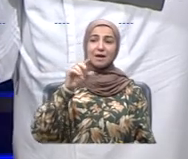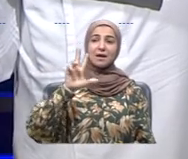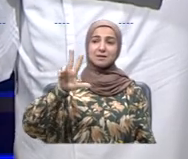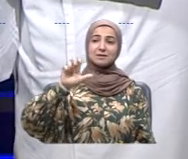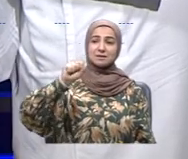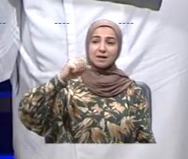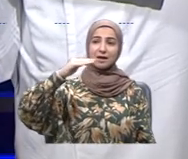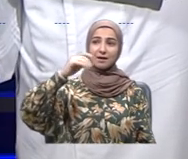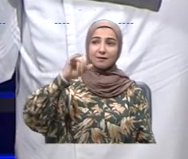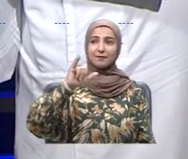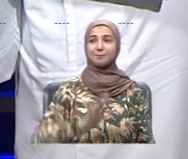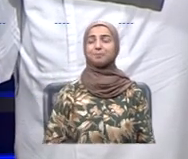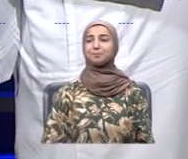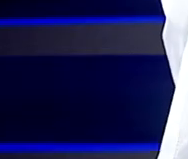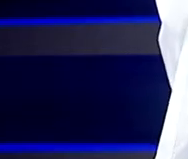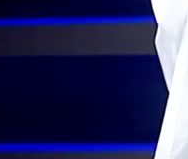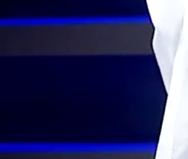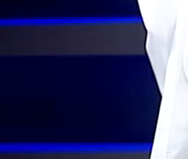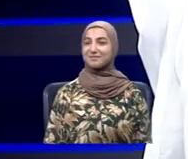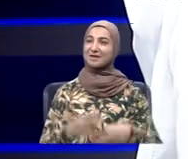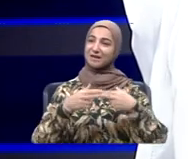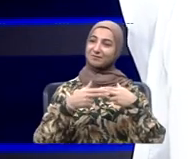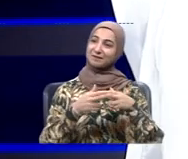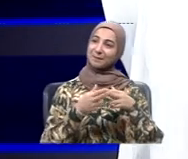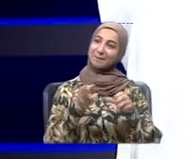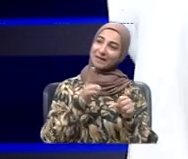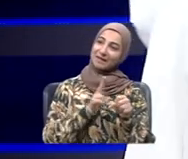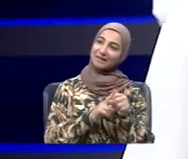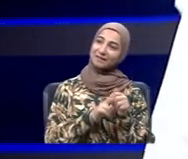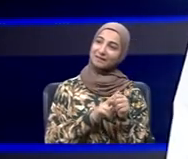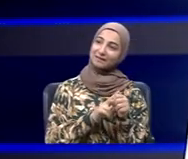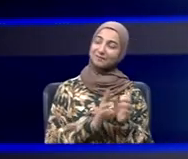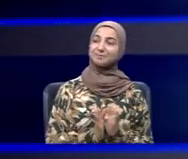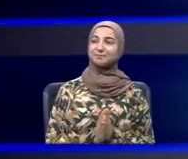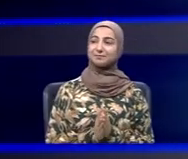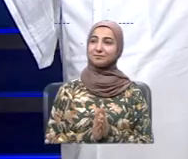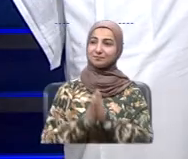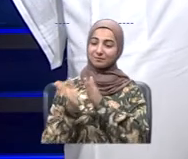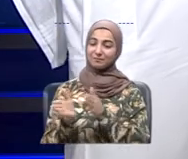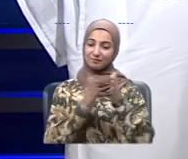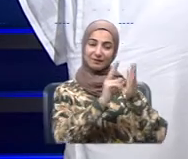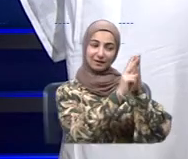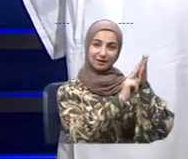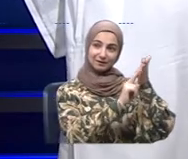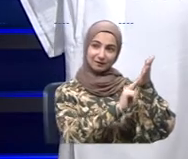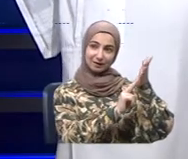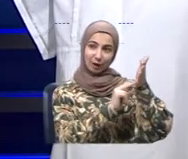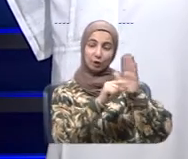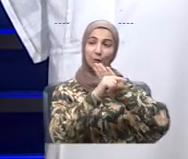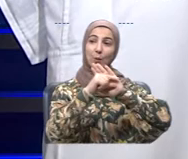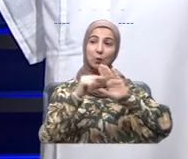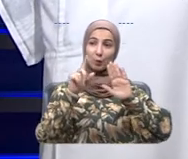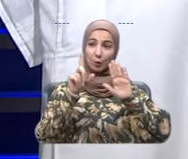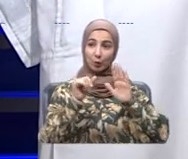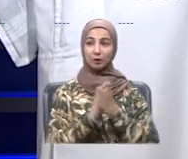نبدأ أولا بعد قراءتك المتأنية لنص